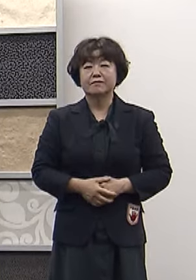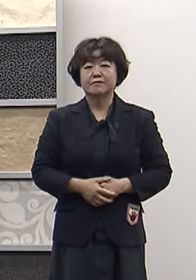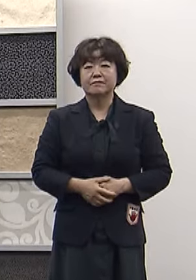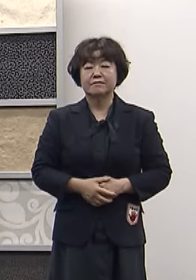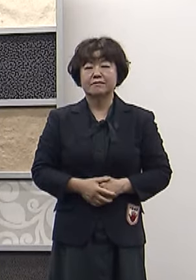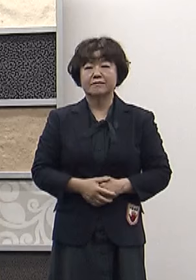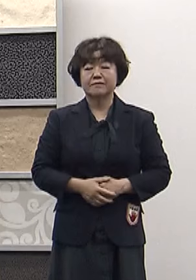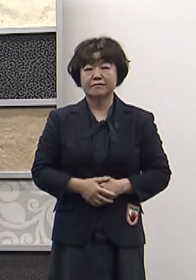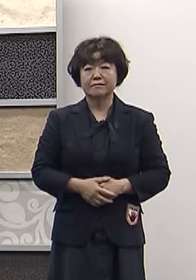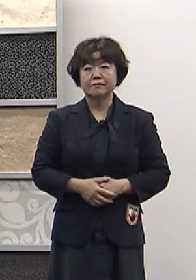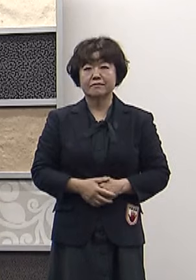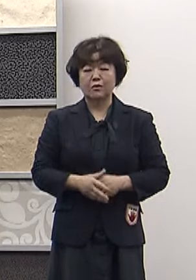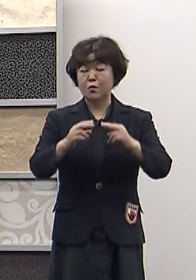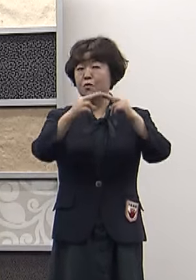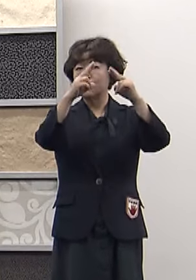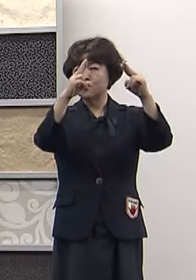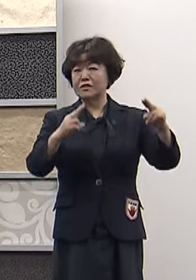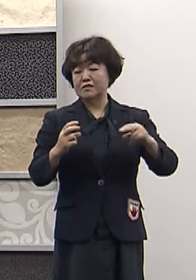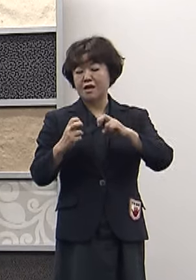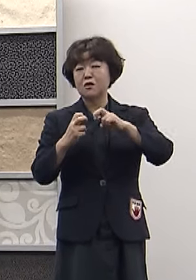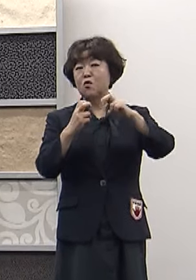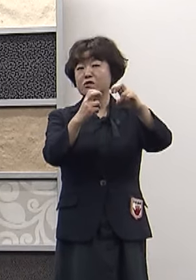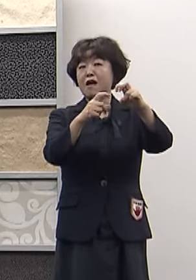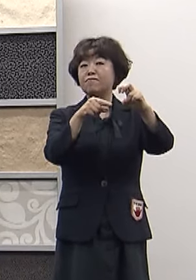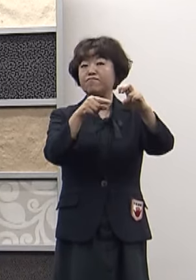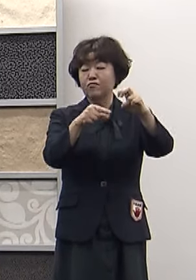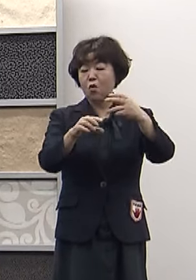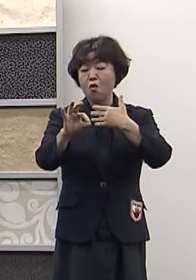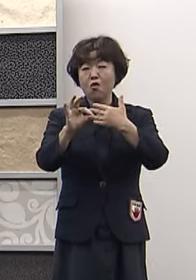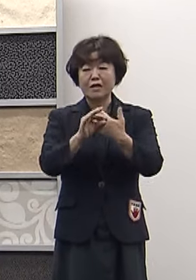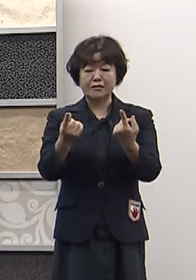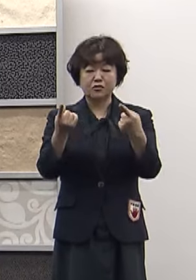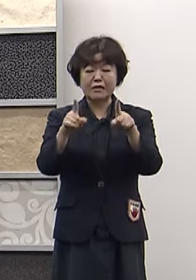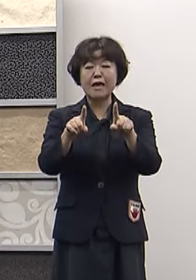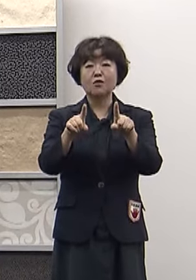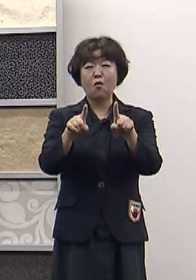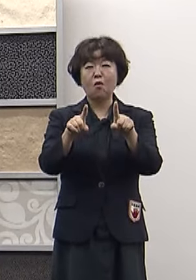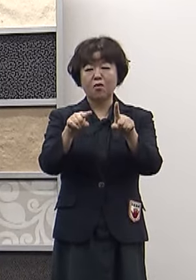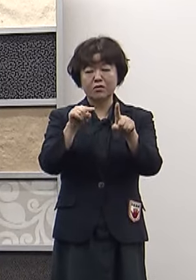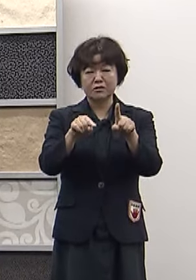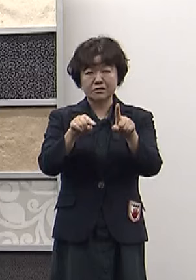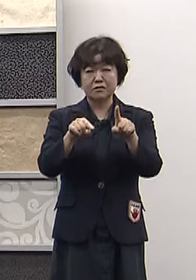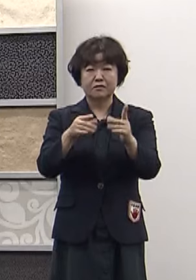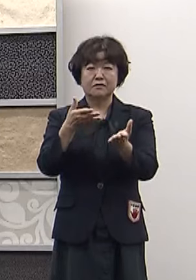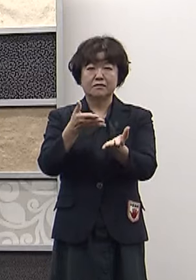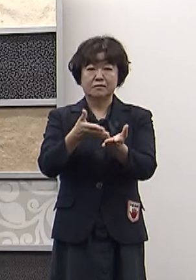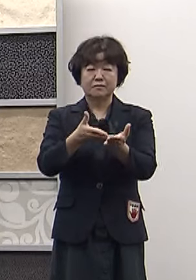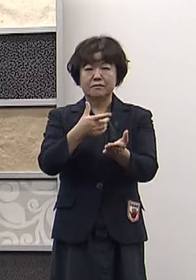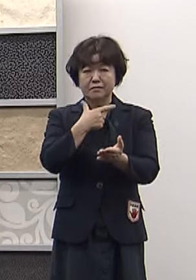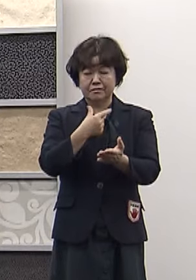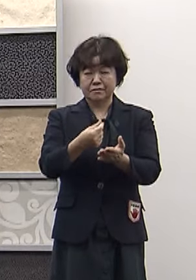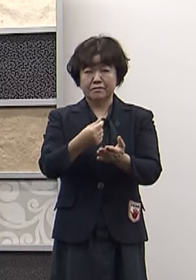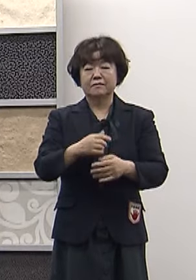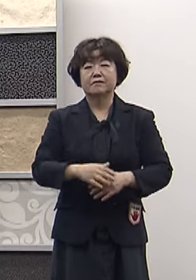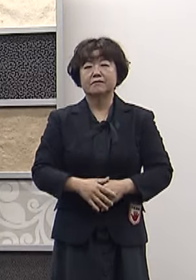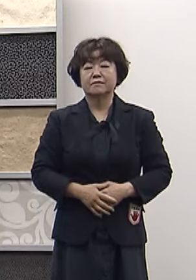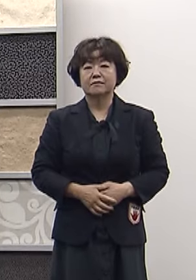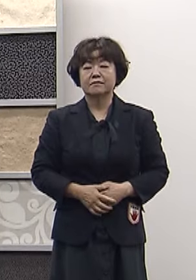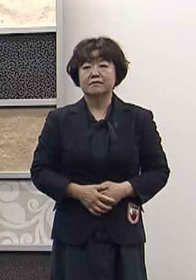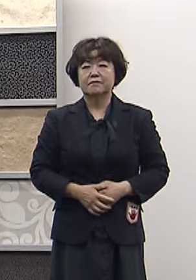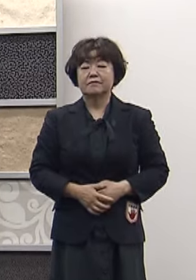次にですね、富士山登山規制にかかる仮設ゲートの設置などについて申し述べます。